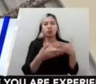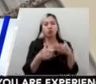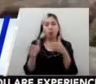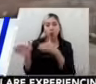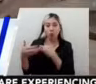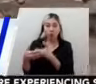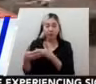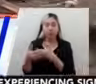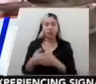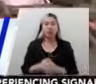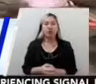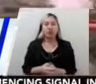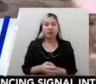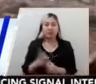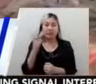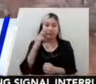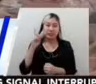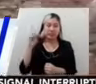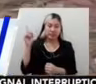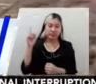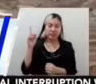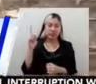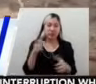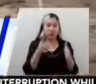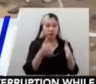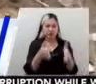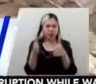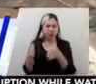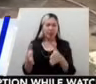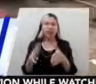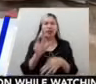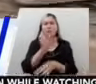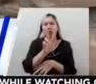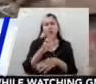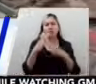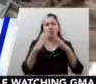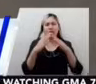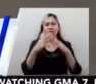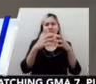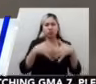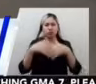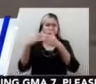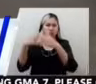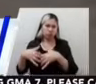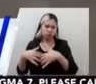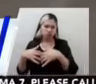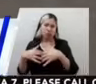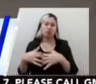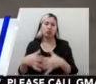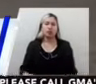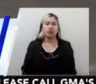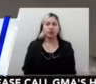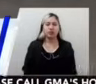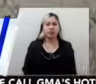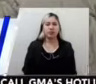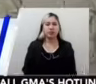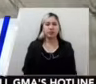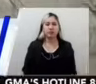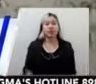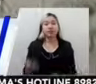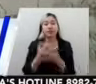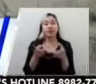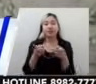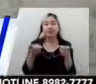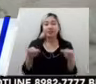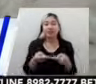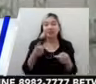tirahan. Sa hilerang ito, tatlong bahay ang gumuho, pati ang dike sa tapat nila. Sa ilang lugar sa Pililia, Rizal,